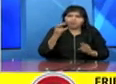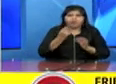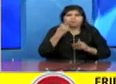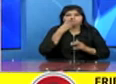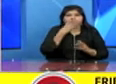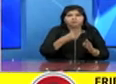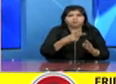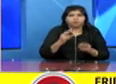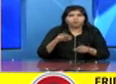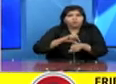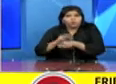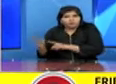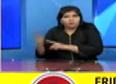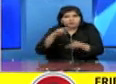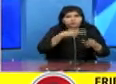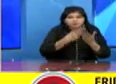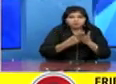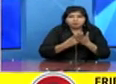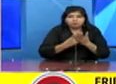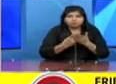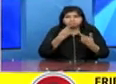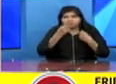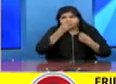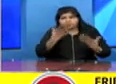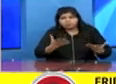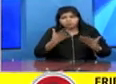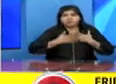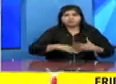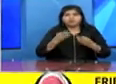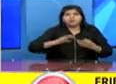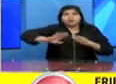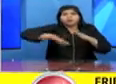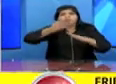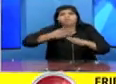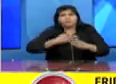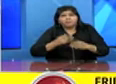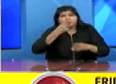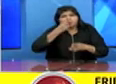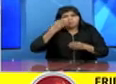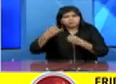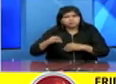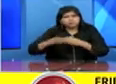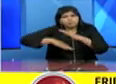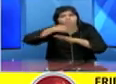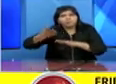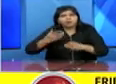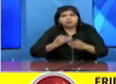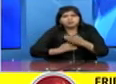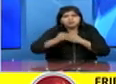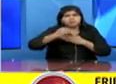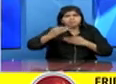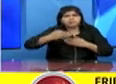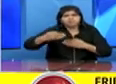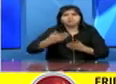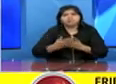और उसके प्रकोप से शुरुआत में ही निपटना चाहिए। बाद में रोग असाध्य हो जाते हैं, तब इलाज